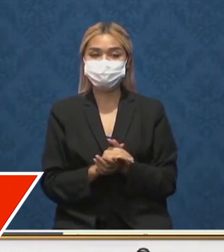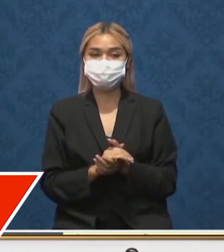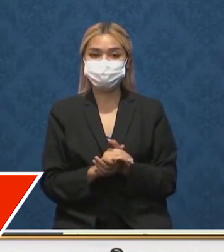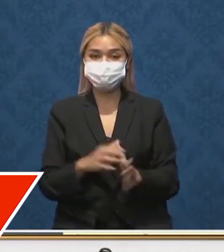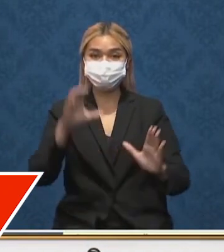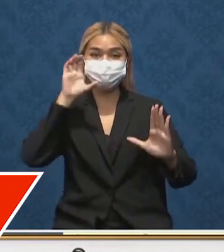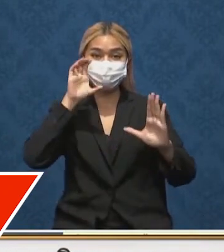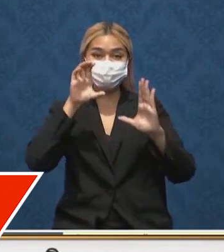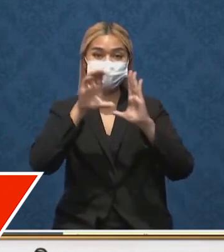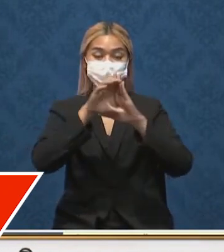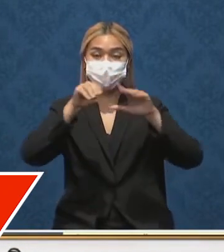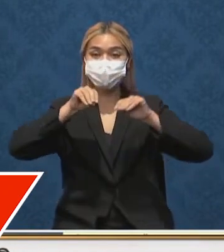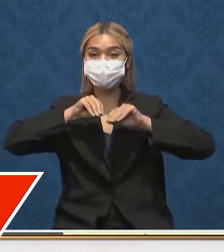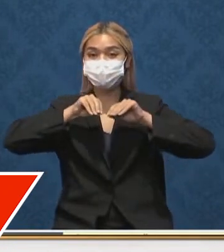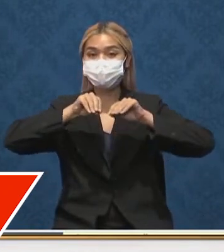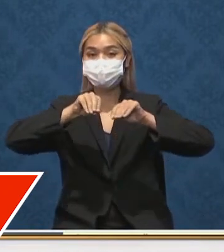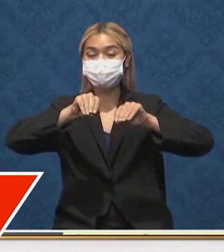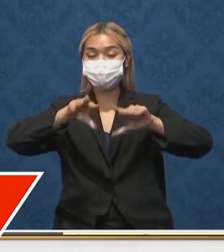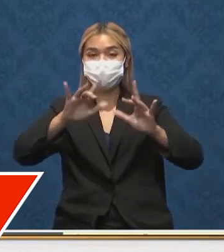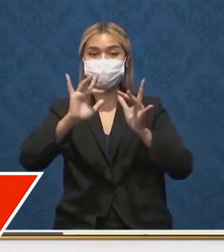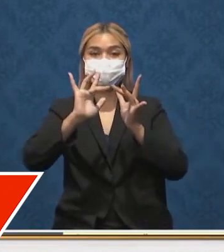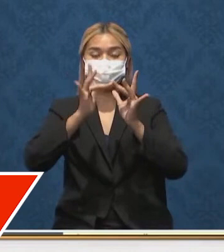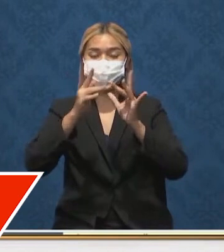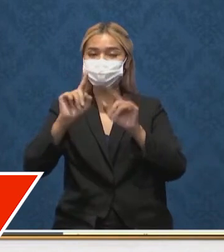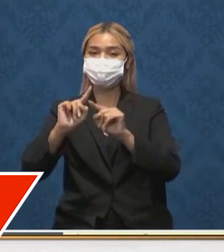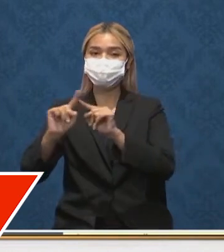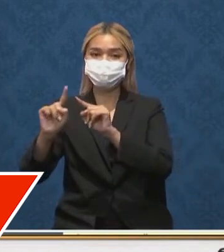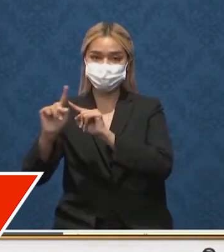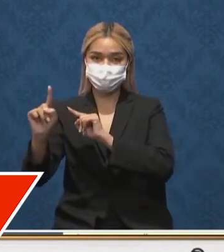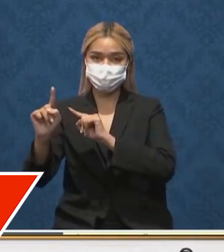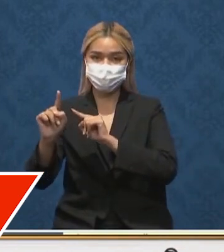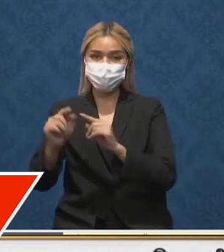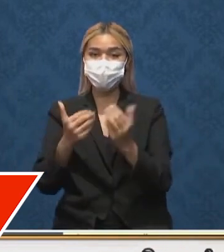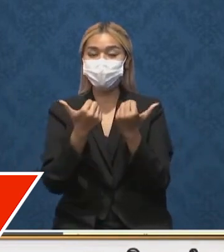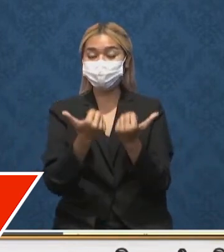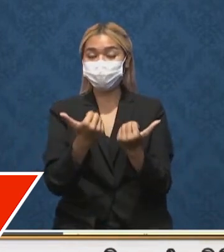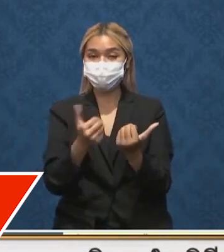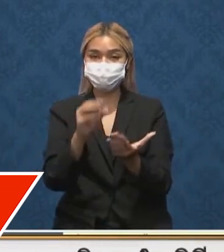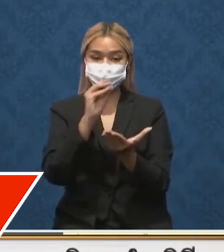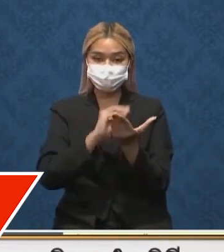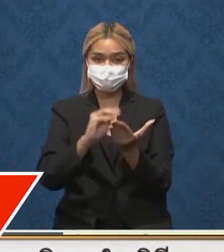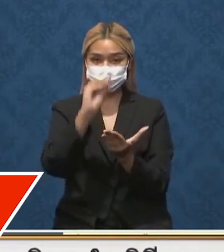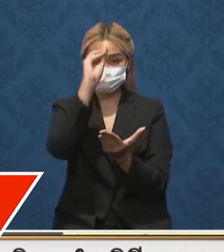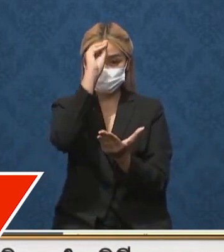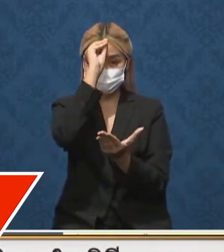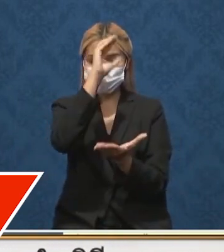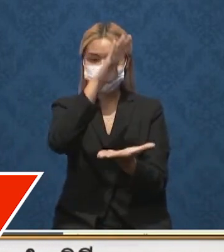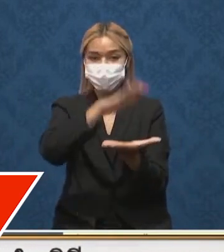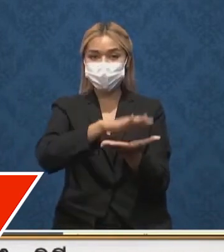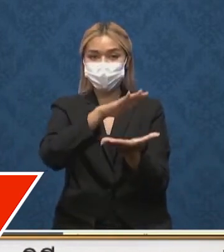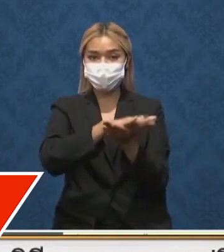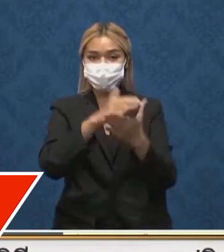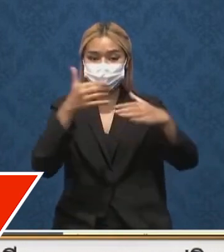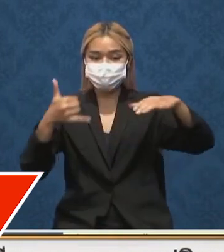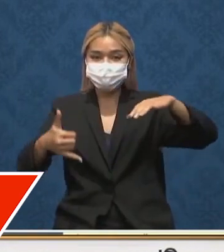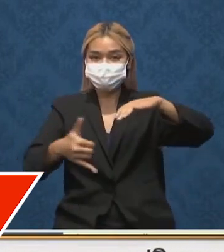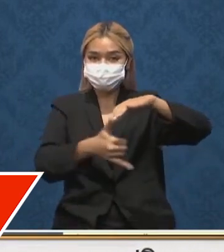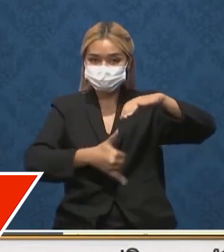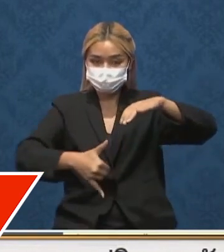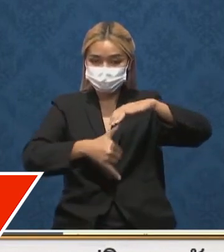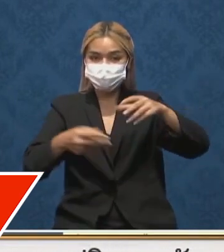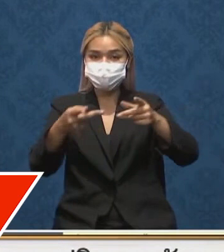ในออนไลน์ทั่วไปว่านักเรียนที่อยู่ที่โรงเรียนบนเกาะลิเ